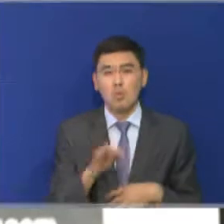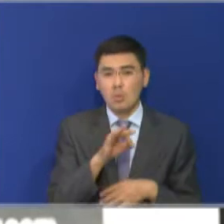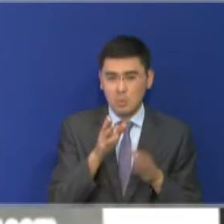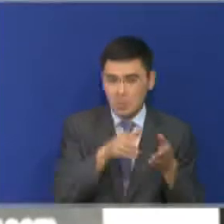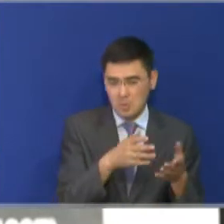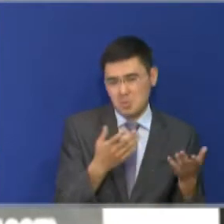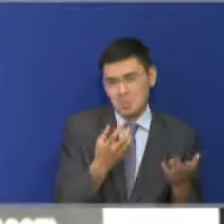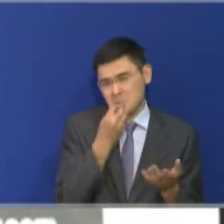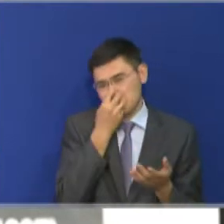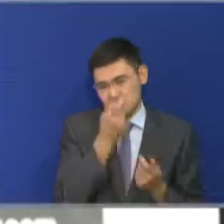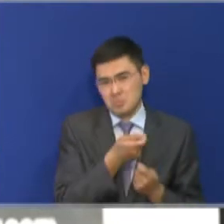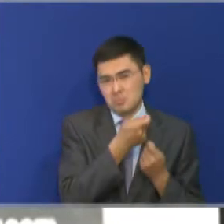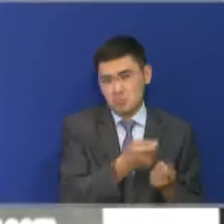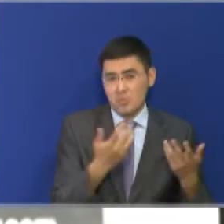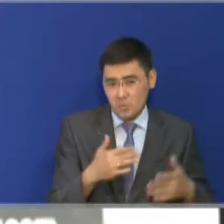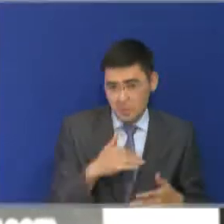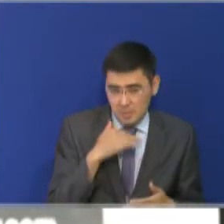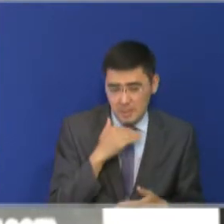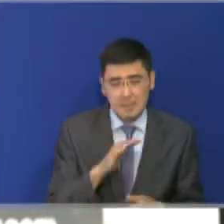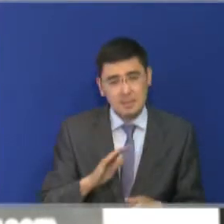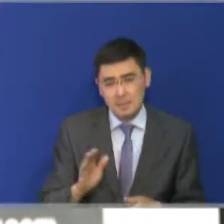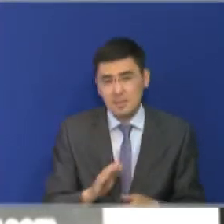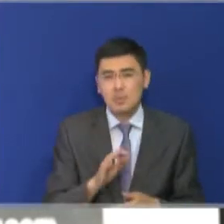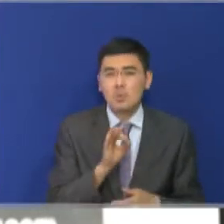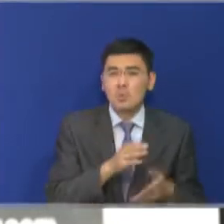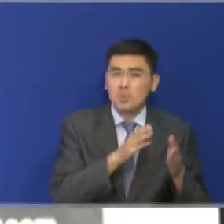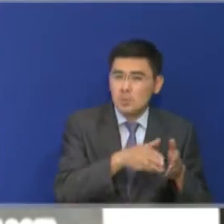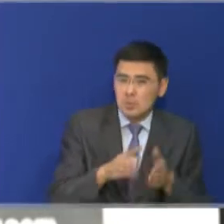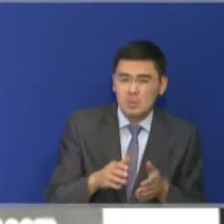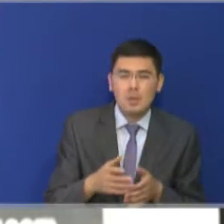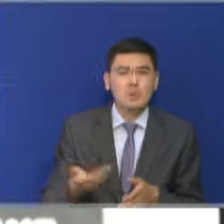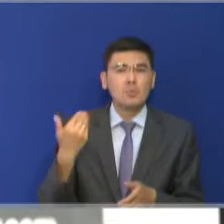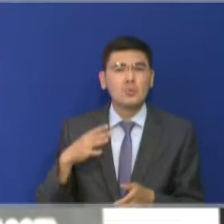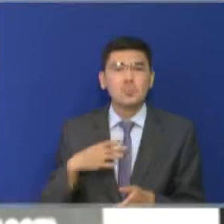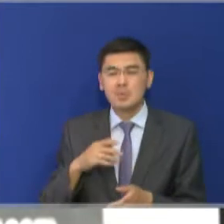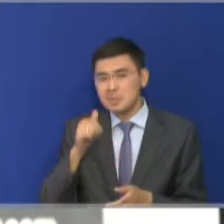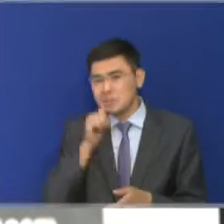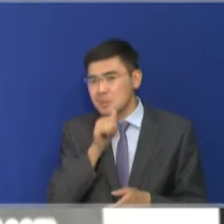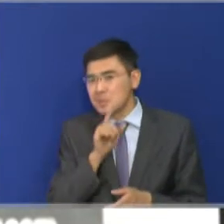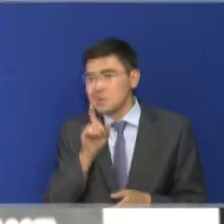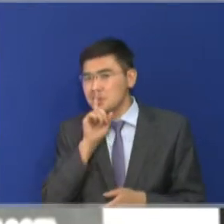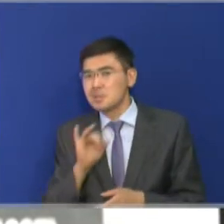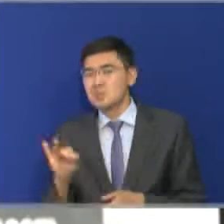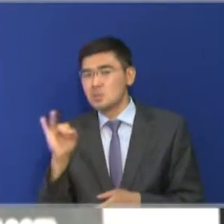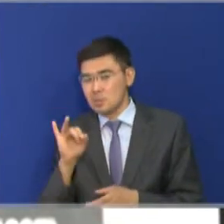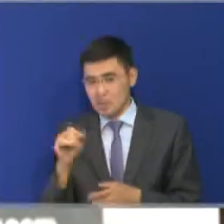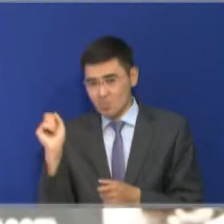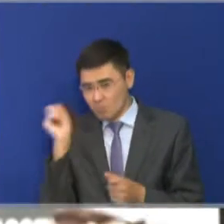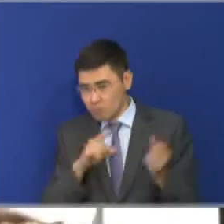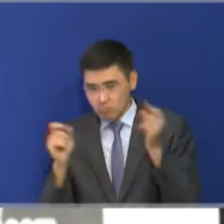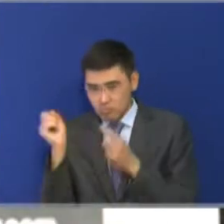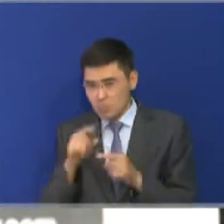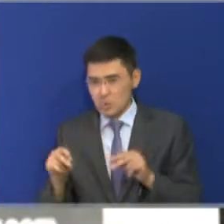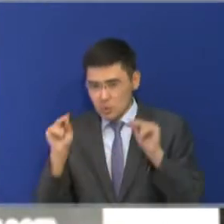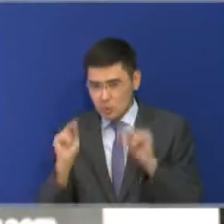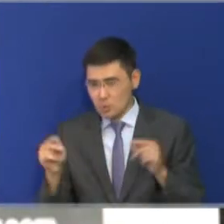иіп қайтумен шектелмей, әлі де ашылатын сырлардың, ашылатын тарихтың бар екендігін ескеріп,